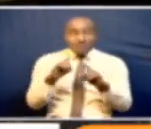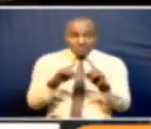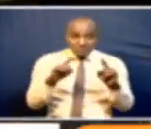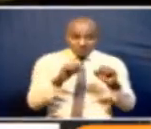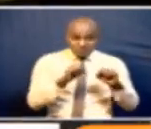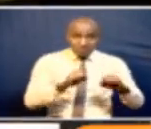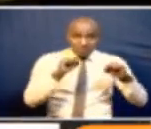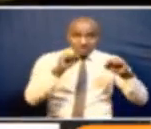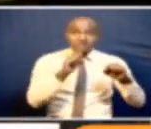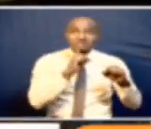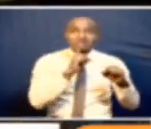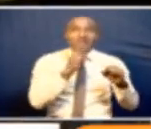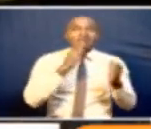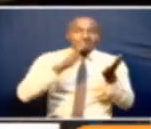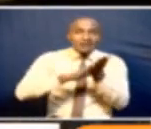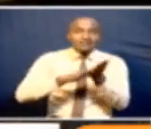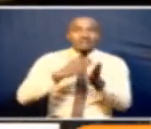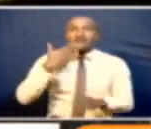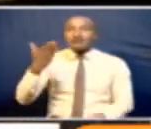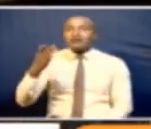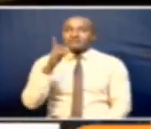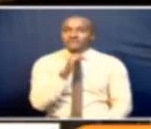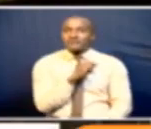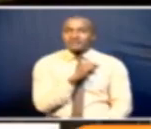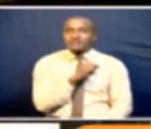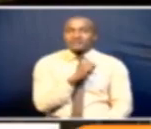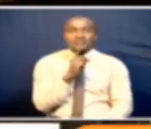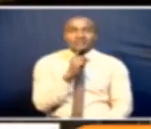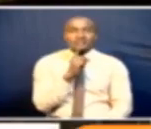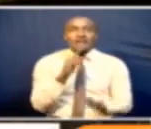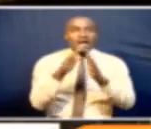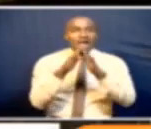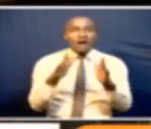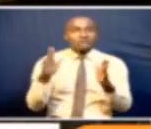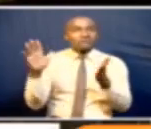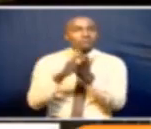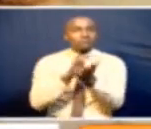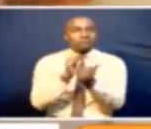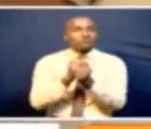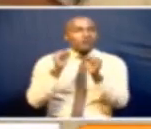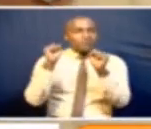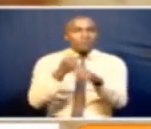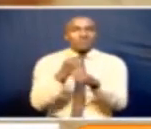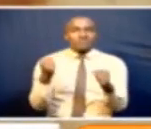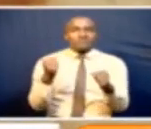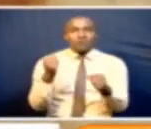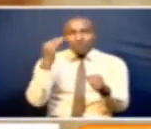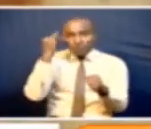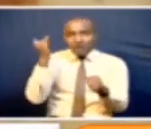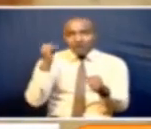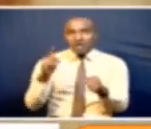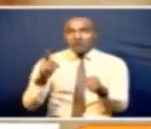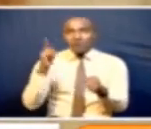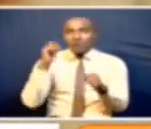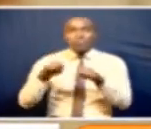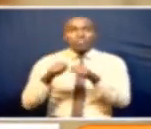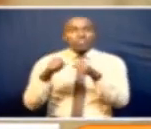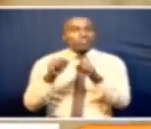tayari wamejibu barua ya Nyaoga, akisema kamwe nyumba hizo hazitabomolewa kwa kuwa hawakukiuka sheria.